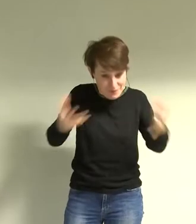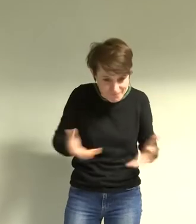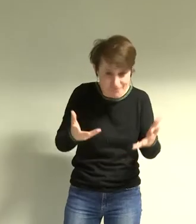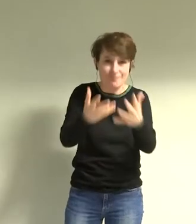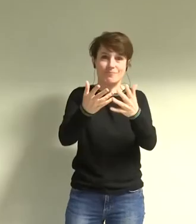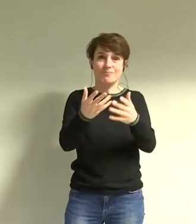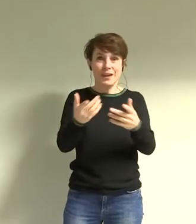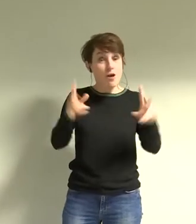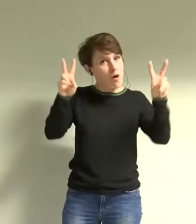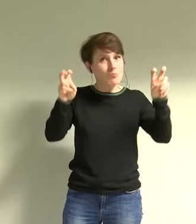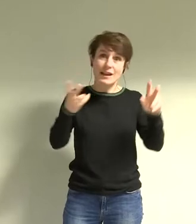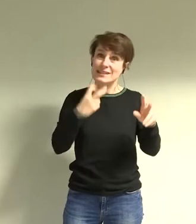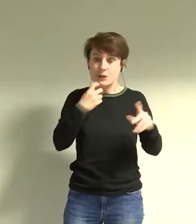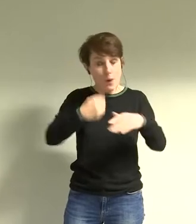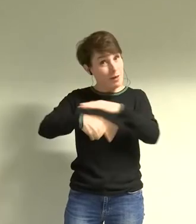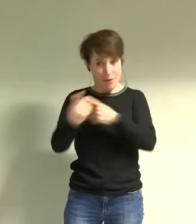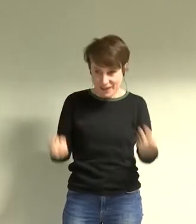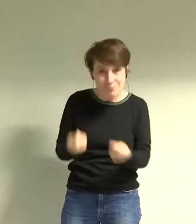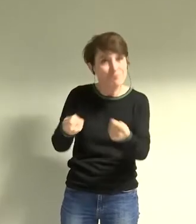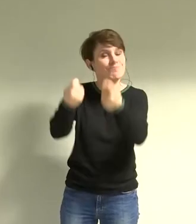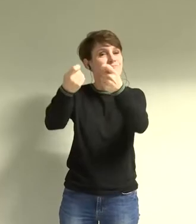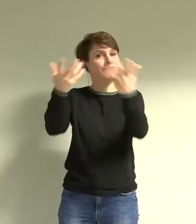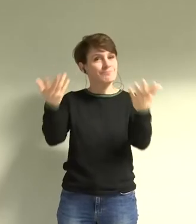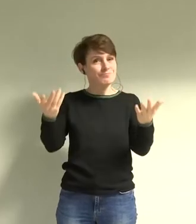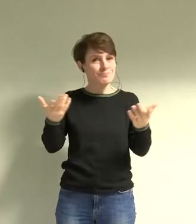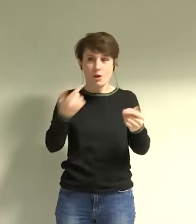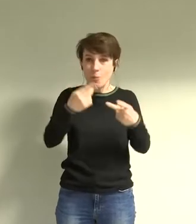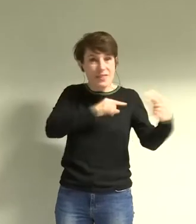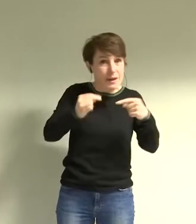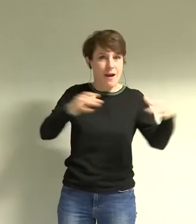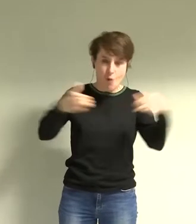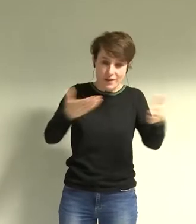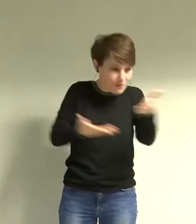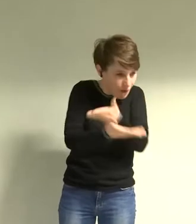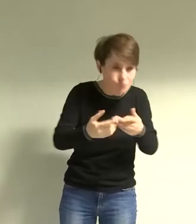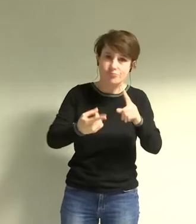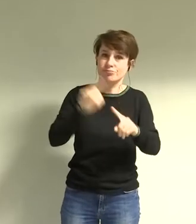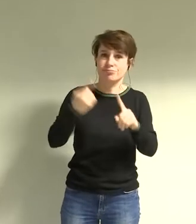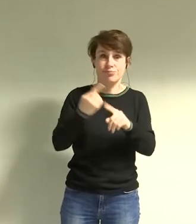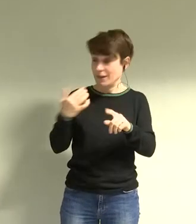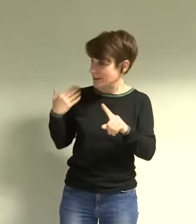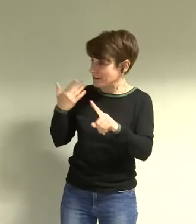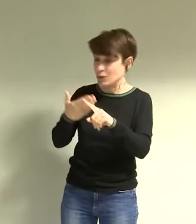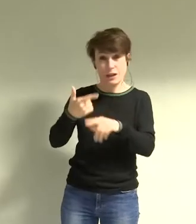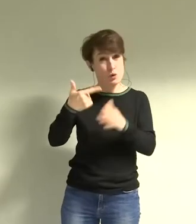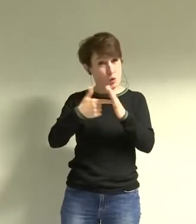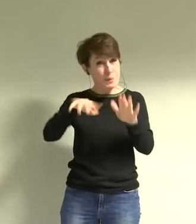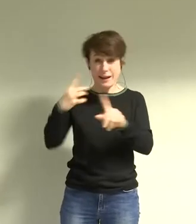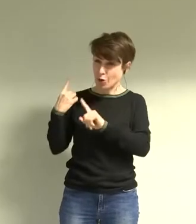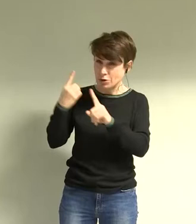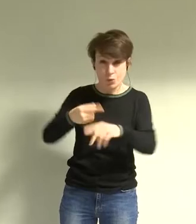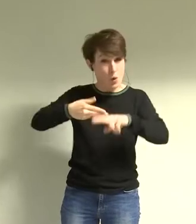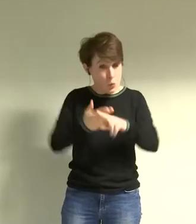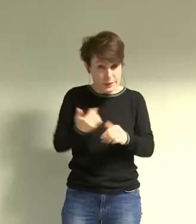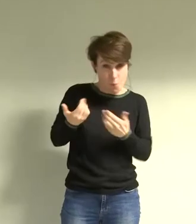diffuser la culture du débat collectif l'ensemble des dispositifs innovants mis en place depuis 2014 sont autant d'outils